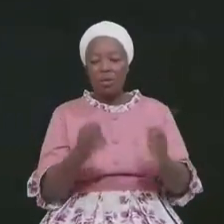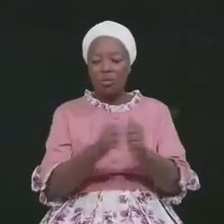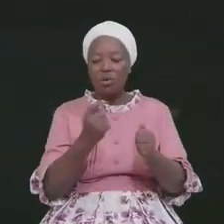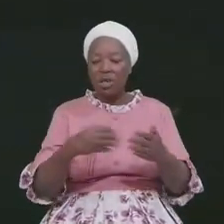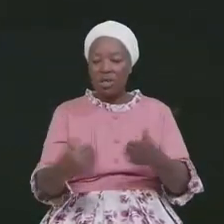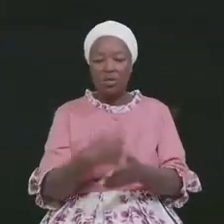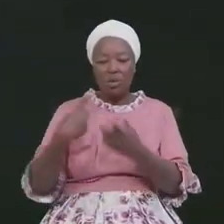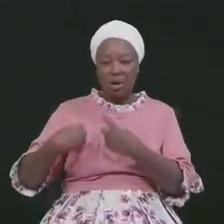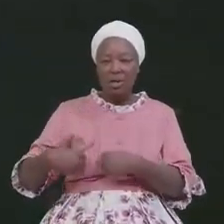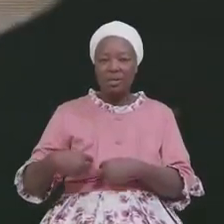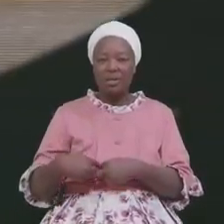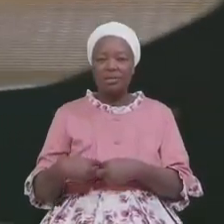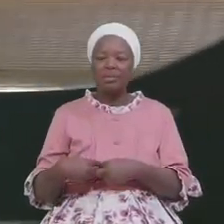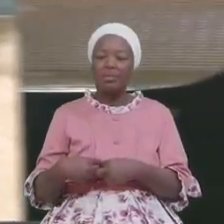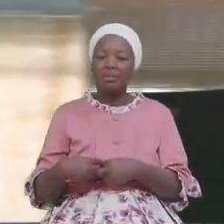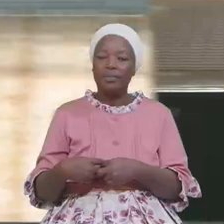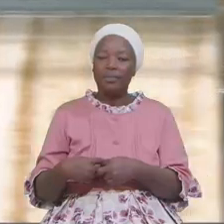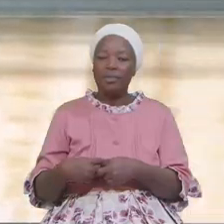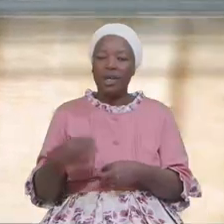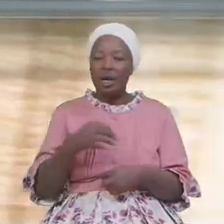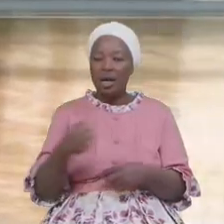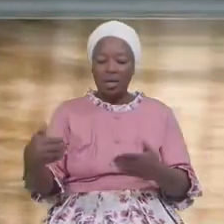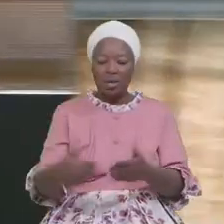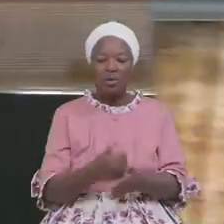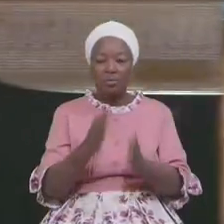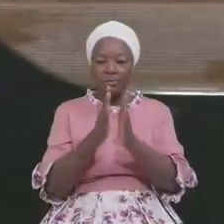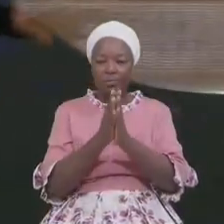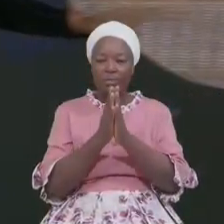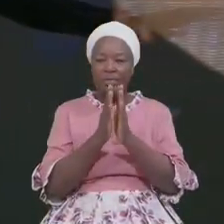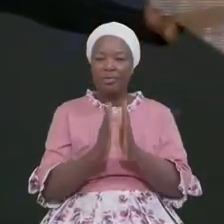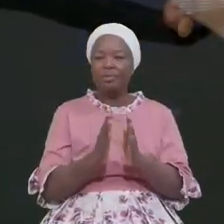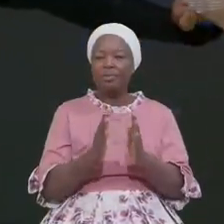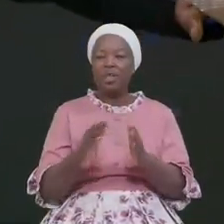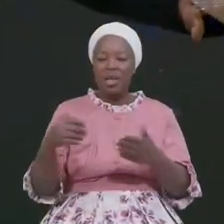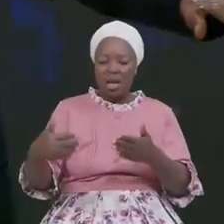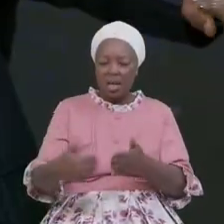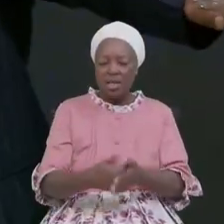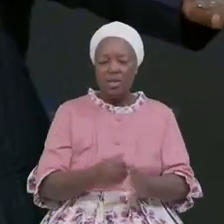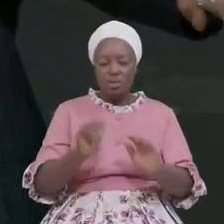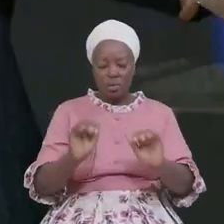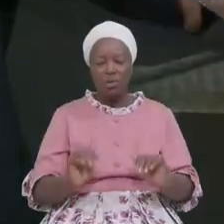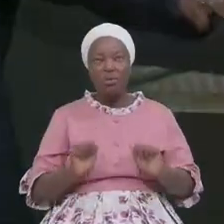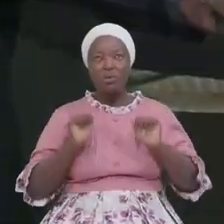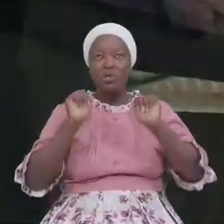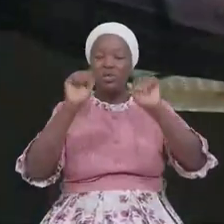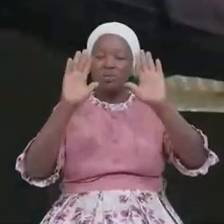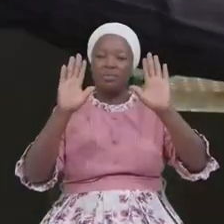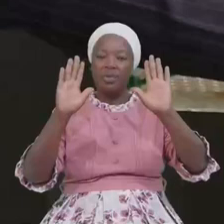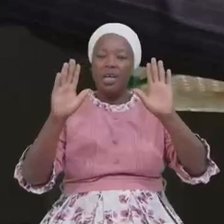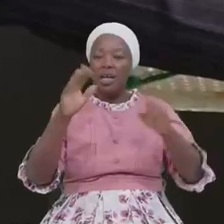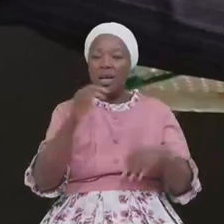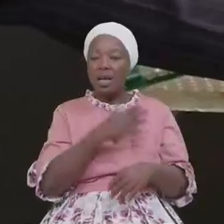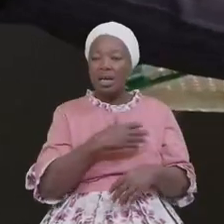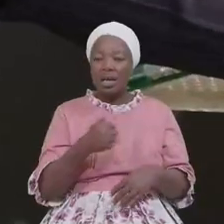cœur, une nouvelle dévotion, une nouvelle consécration, une